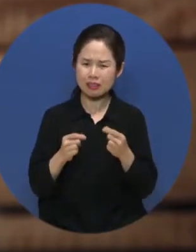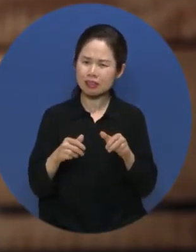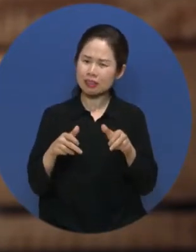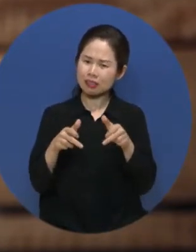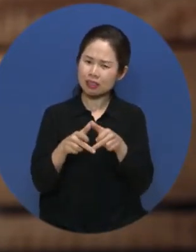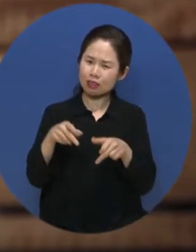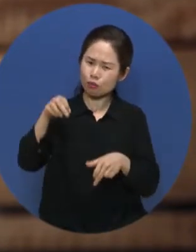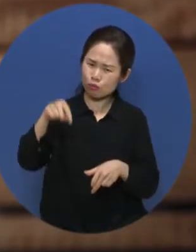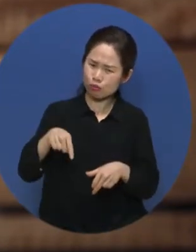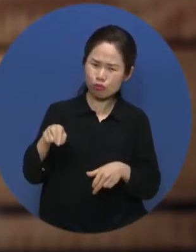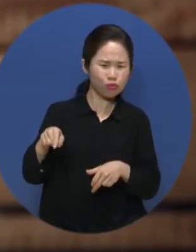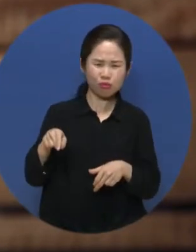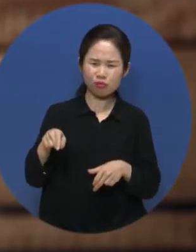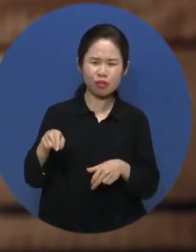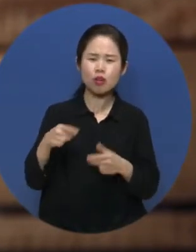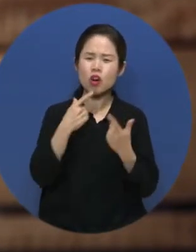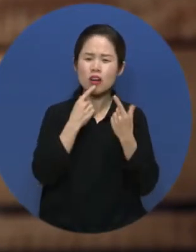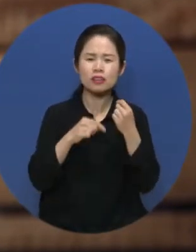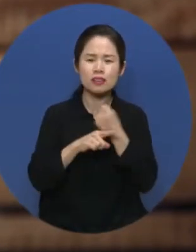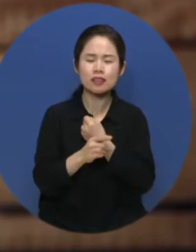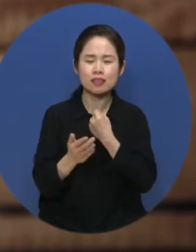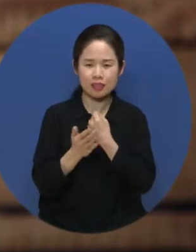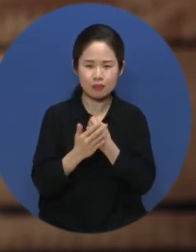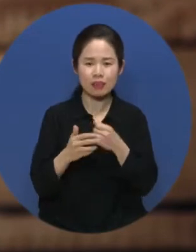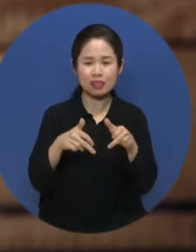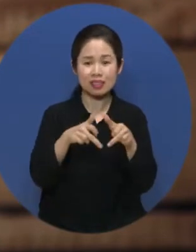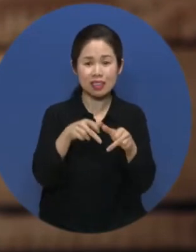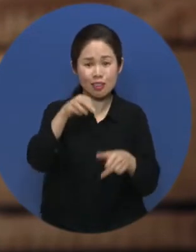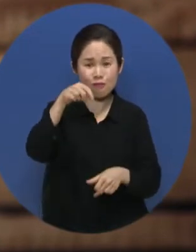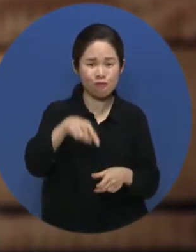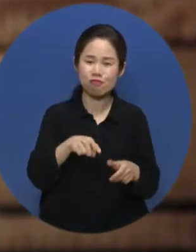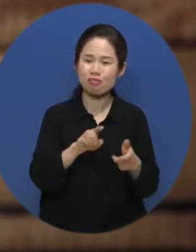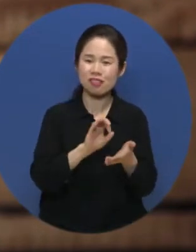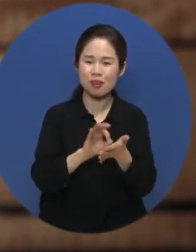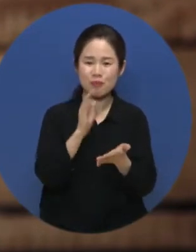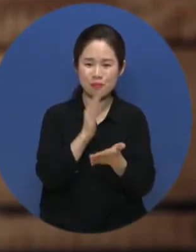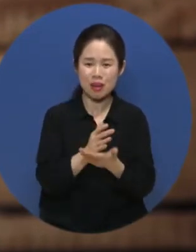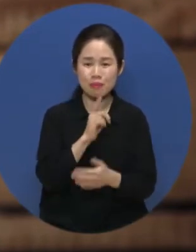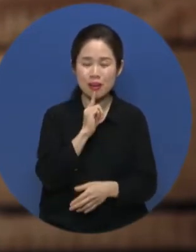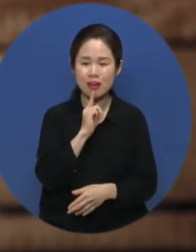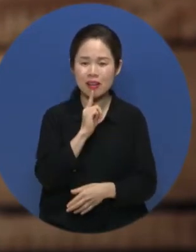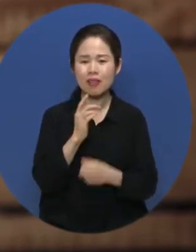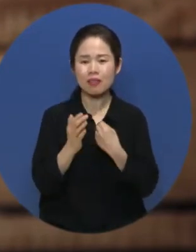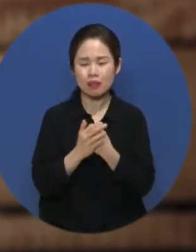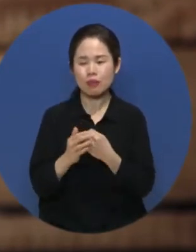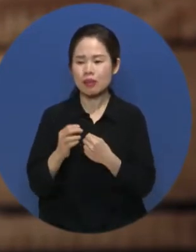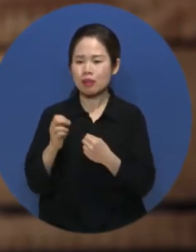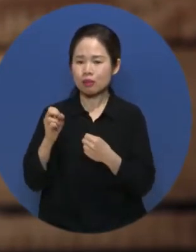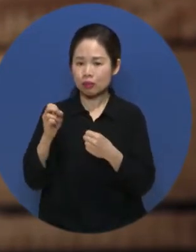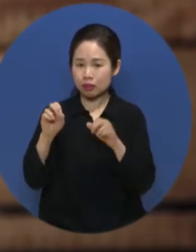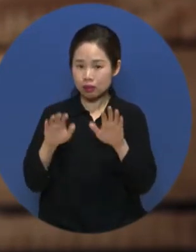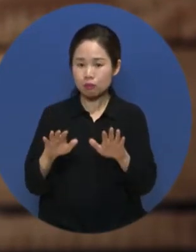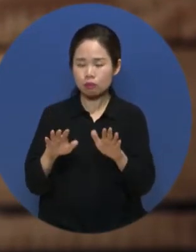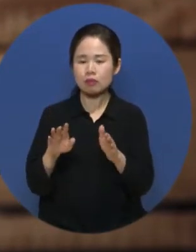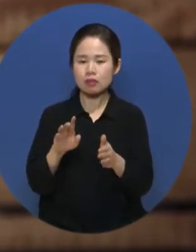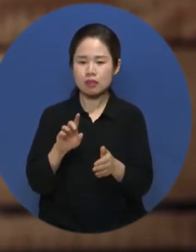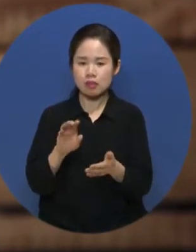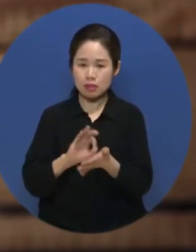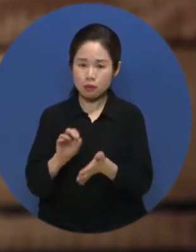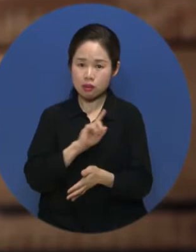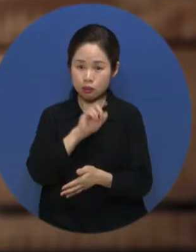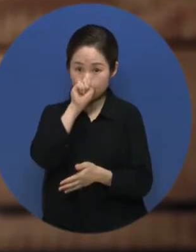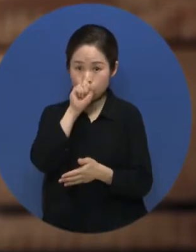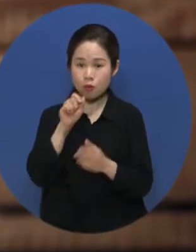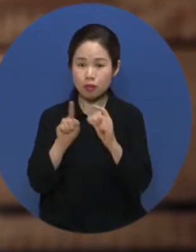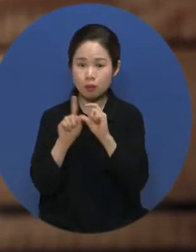말아달라고 하는 거고요. 그래서 지금은 법률 용어로 장애인이라고 해야 됩니다. 가끔 이렇게 텔레비전에 보면은 높으신 분들이